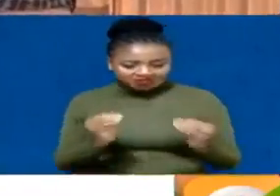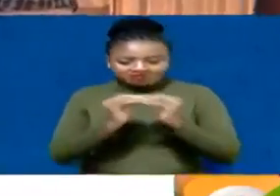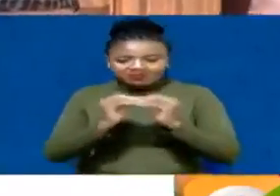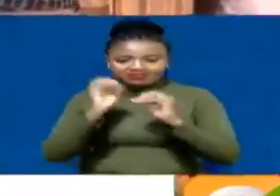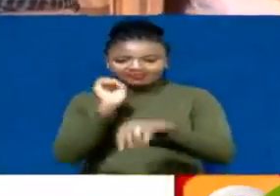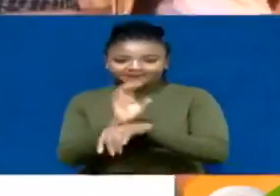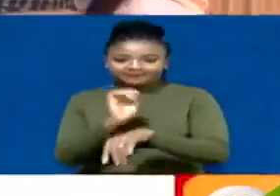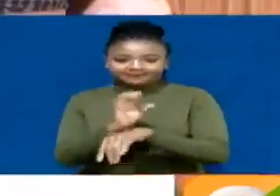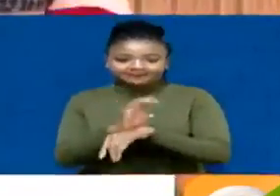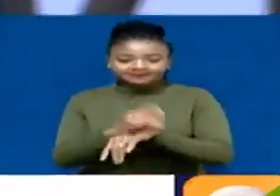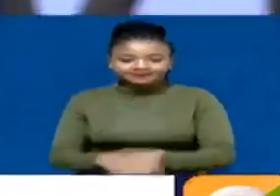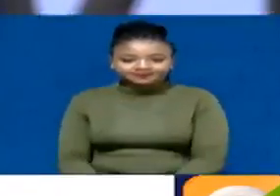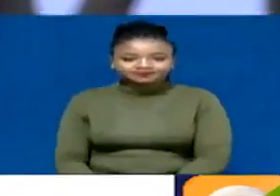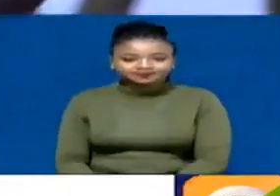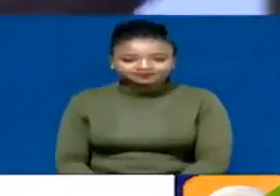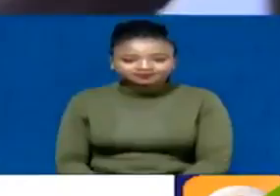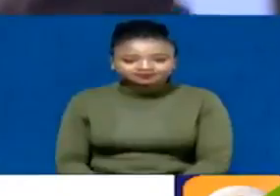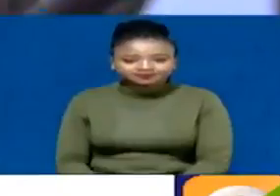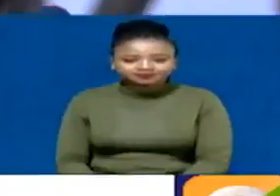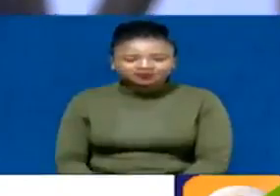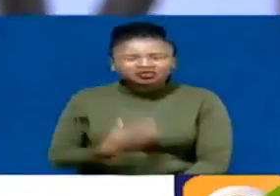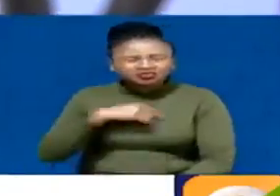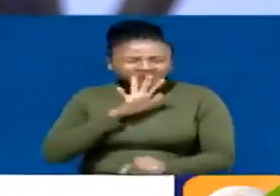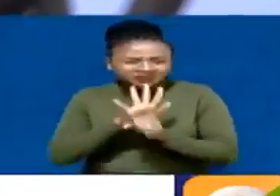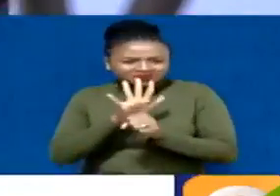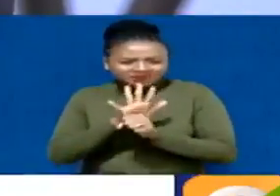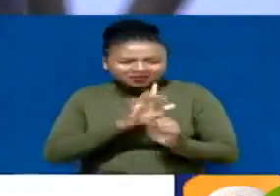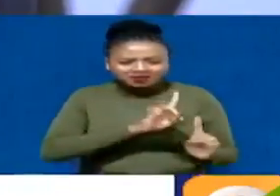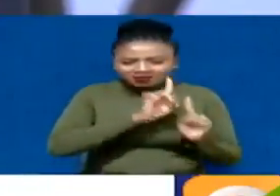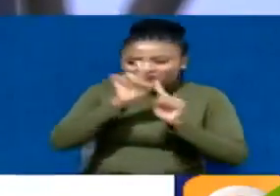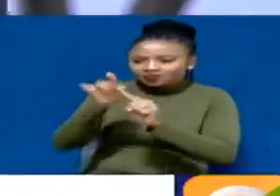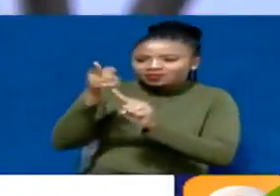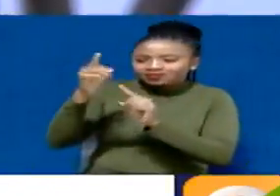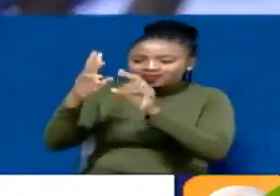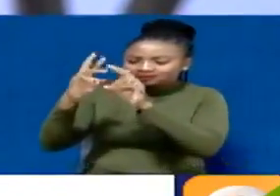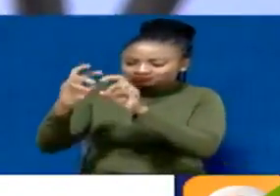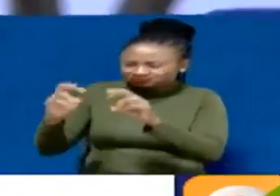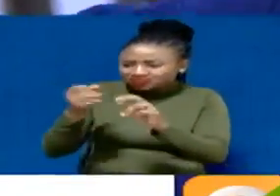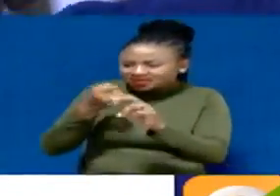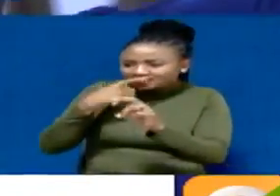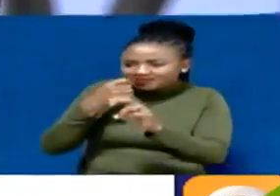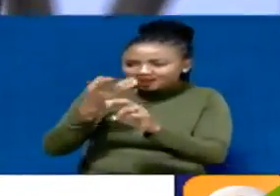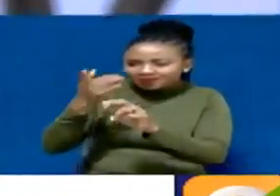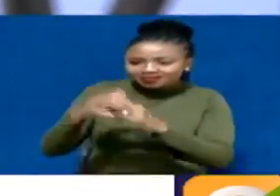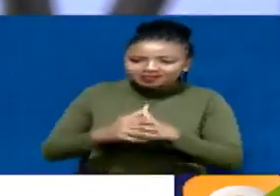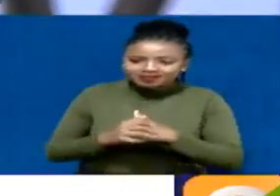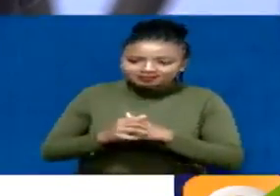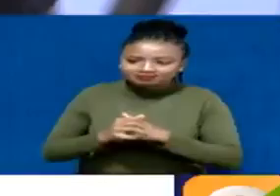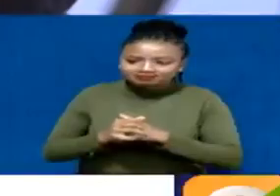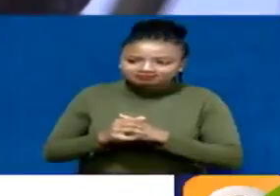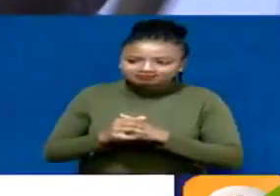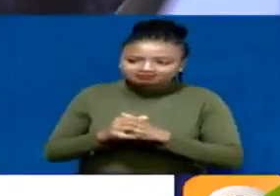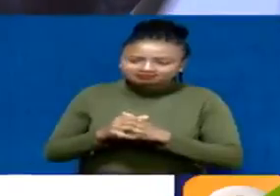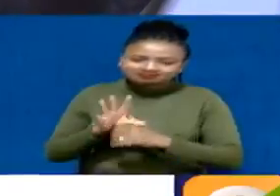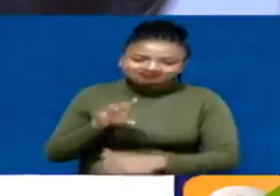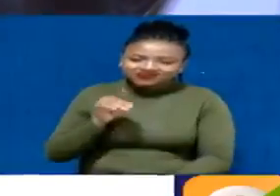hata moja, tulikuwa na wengi. Tulienda kufanya matibabu huko juu, nyumba nyingine huko juu. Nilipata